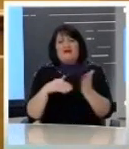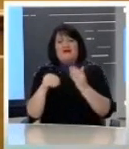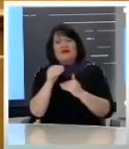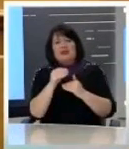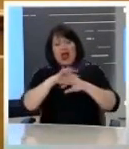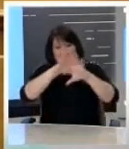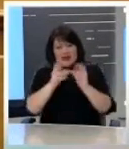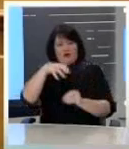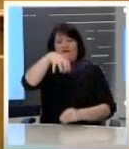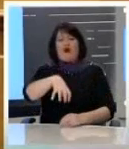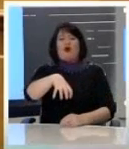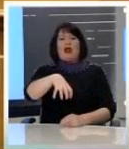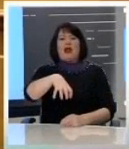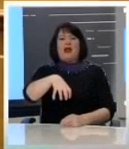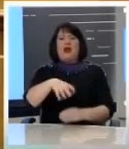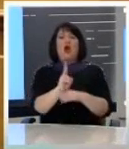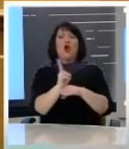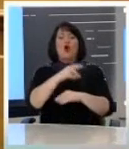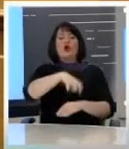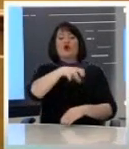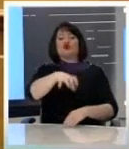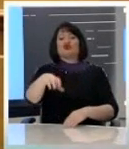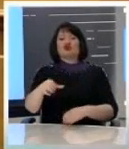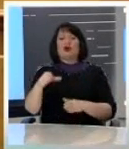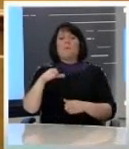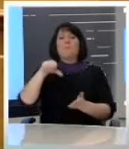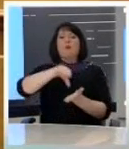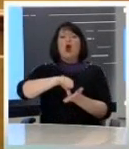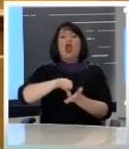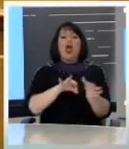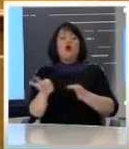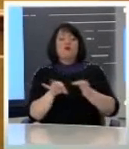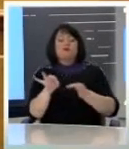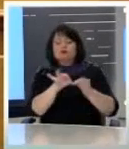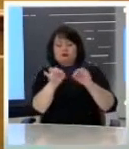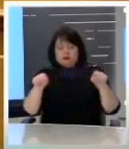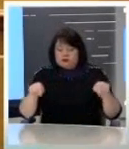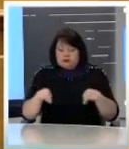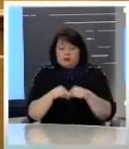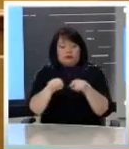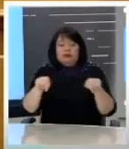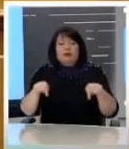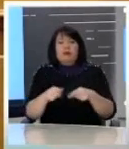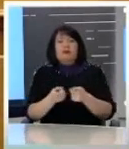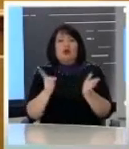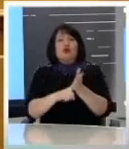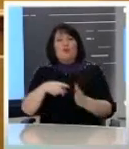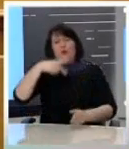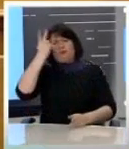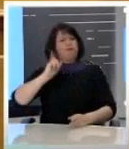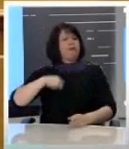φορέα. Χωροταξικός σχεδιασμός, πολεοδομικός σχεδιασμός, τέθηκαν οι όροι. Στον νόμο περί